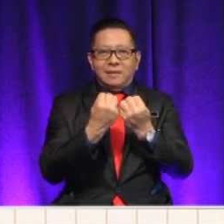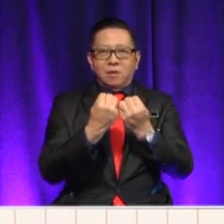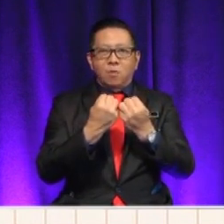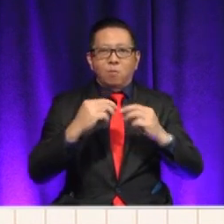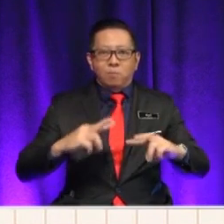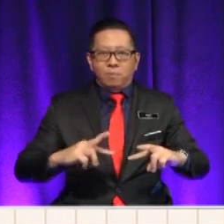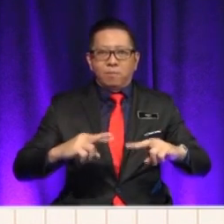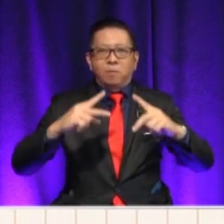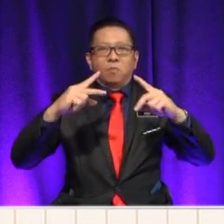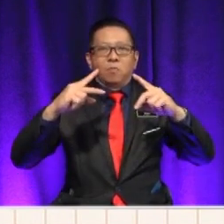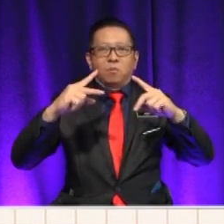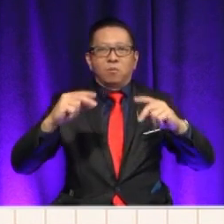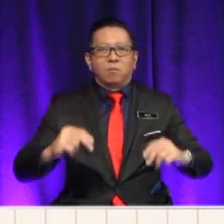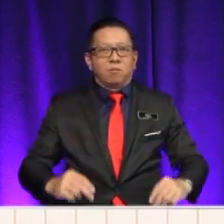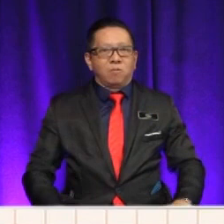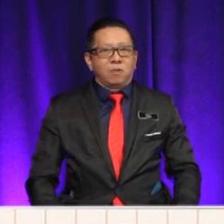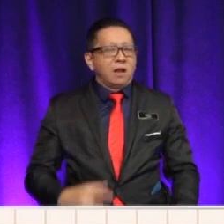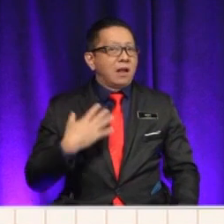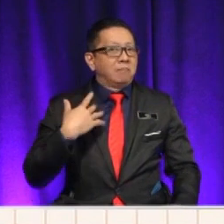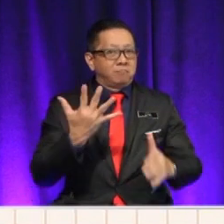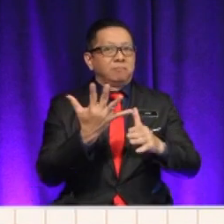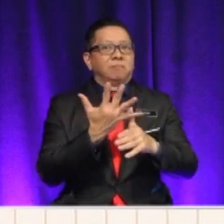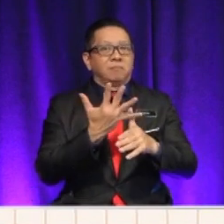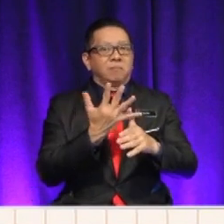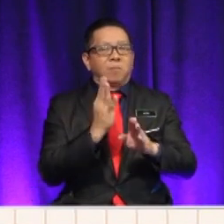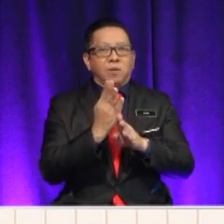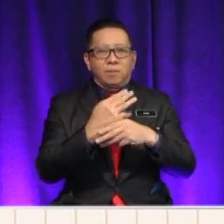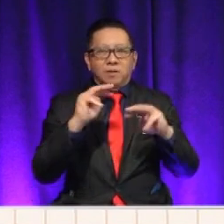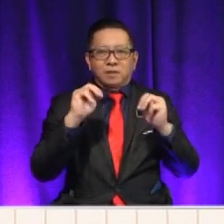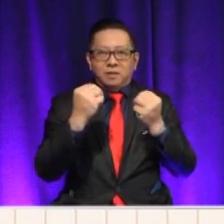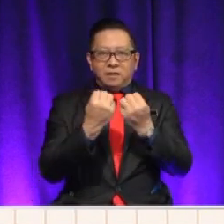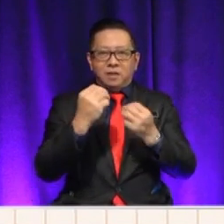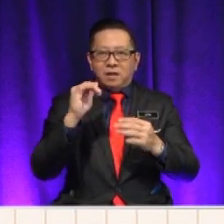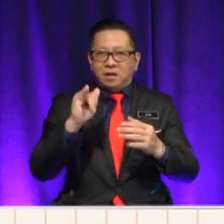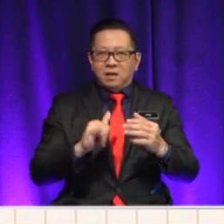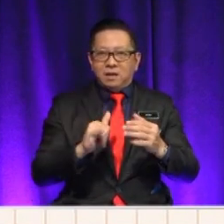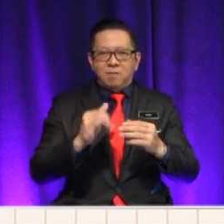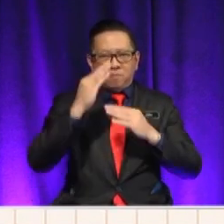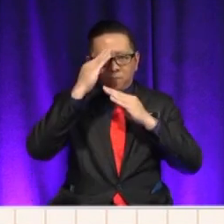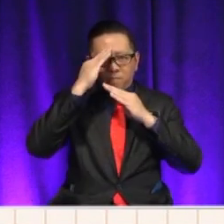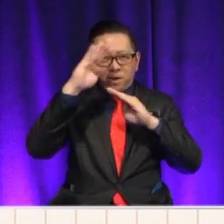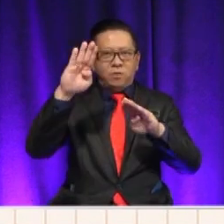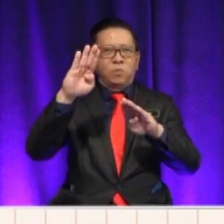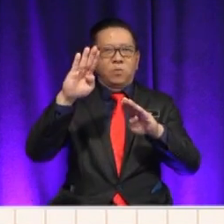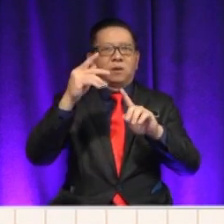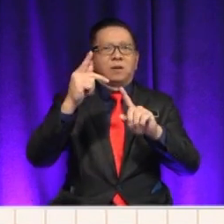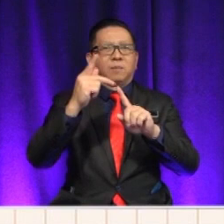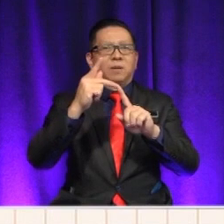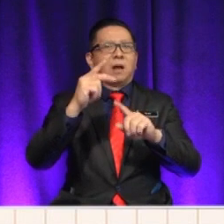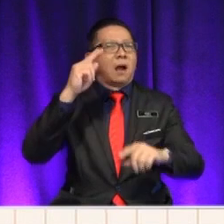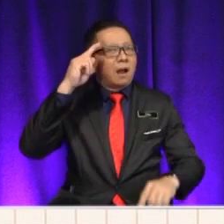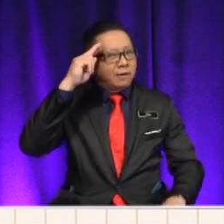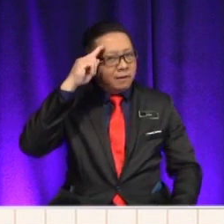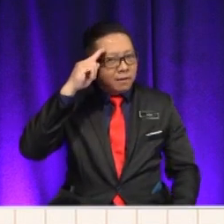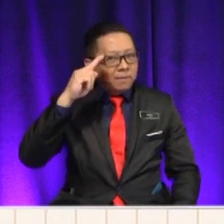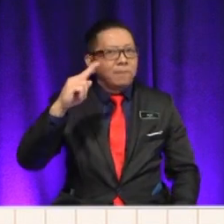membangun. Okey, dan juga yang kelima, membentuk masyarakat yang patuh pada agama. Okey,